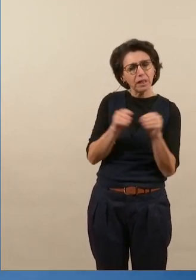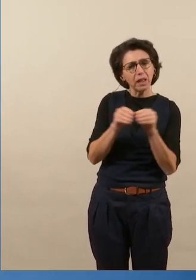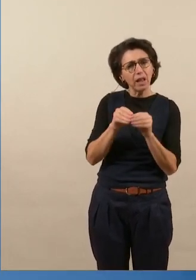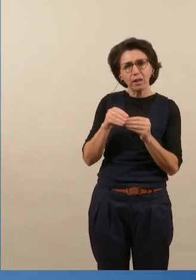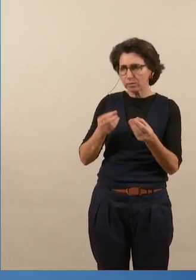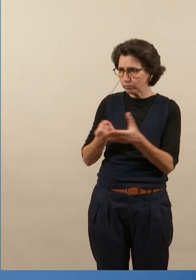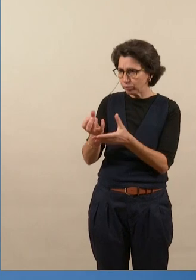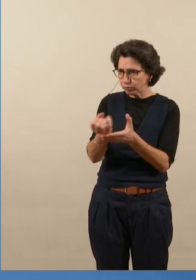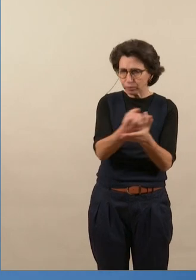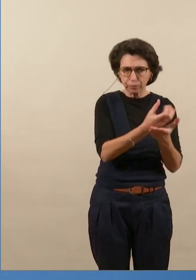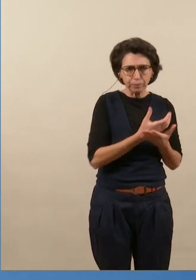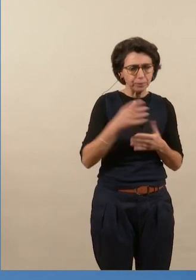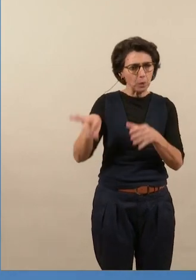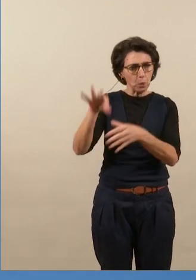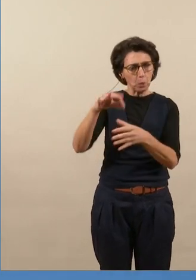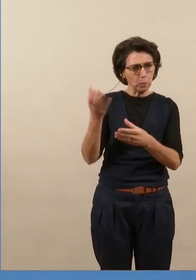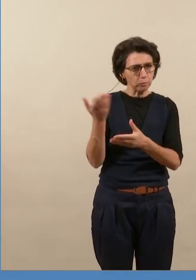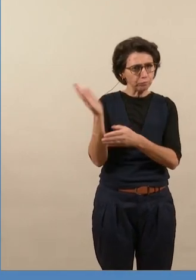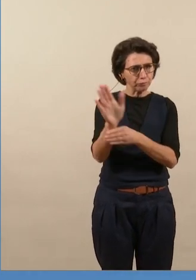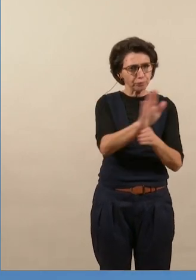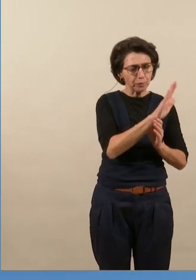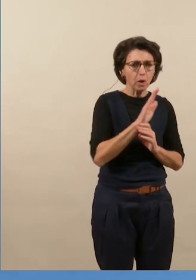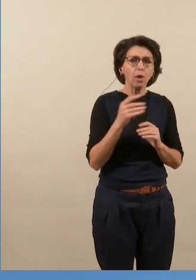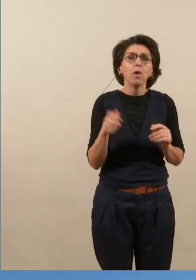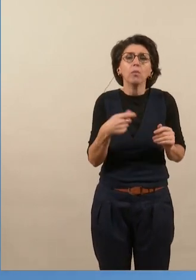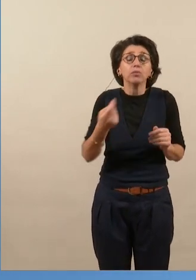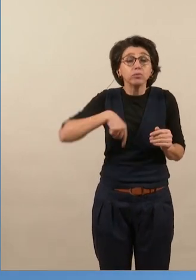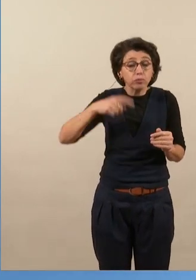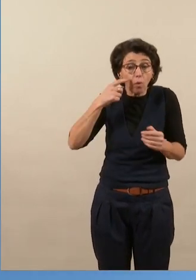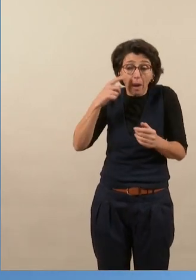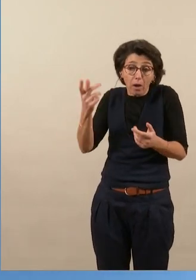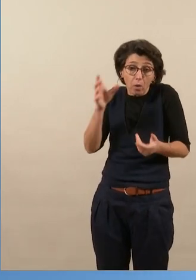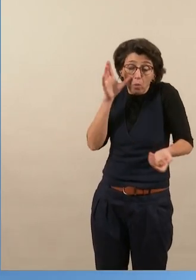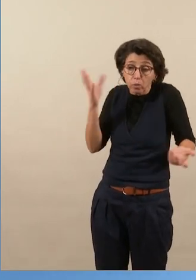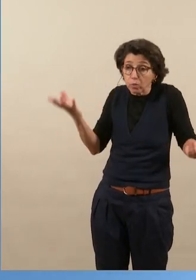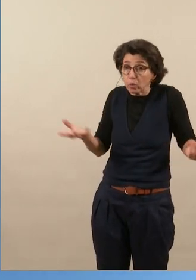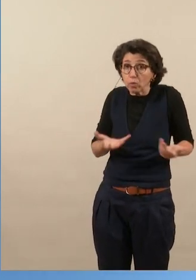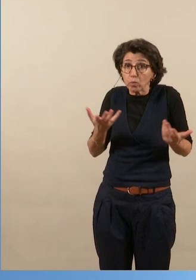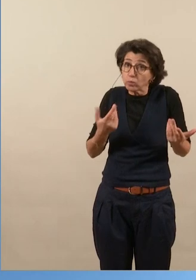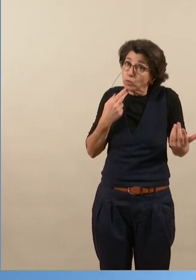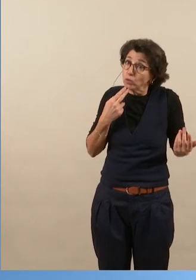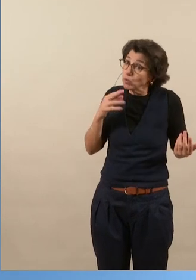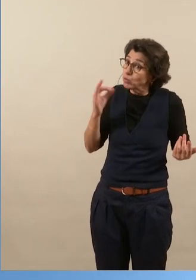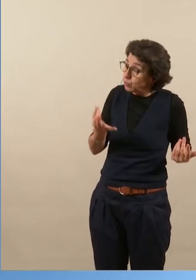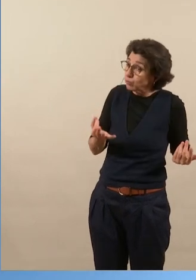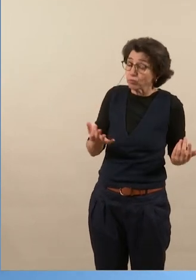élus et et donc nous avons entendu C ces remarques qui sont